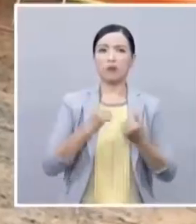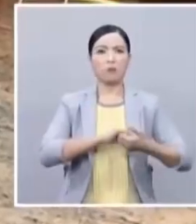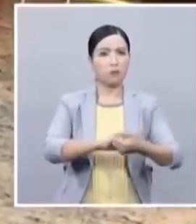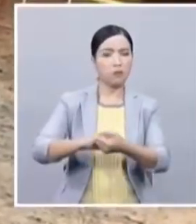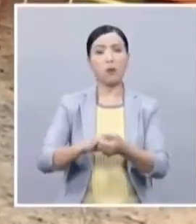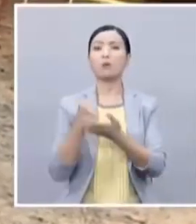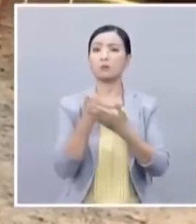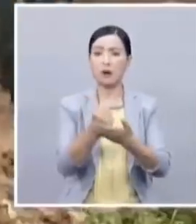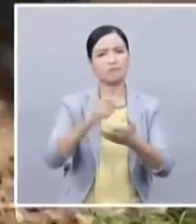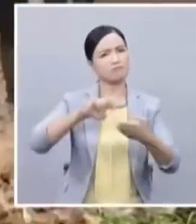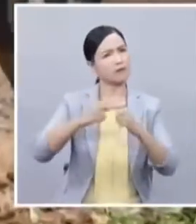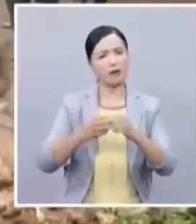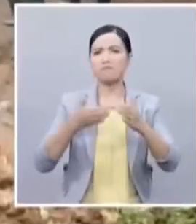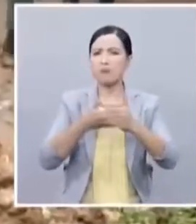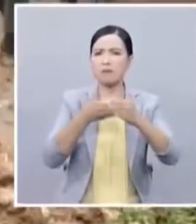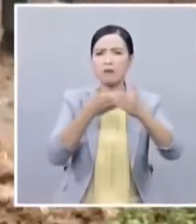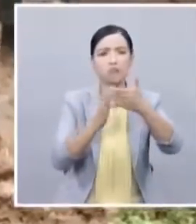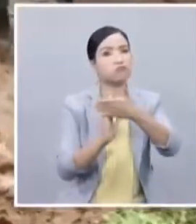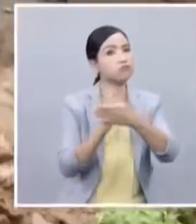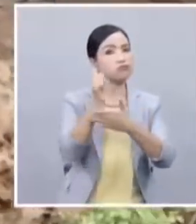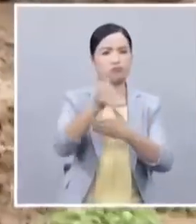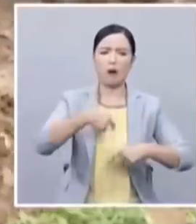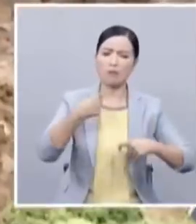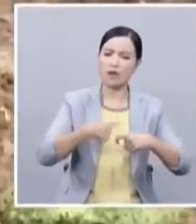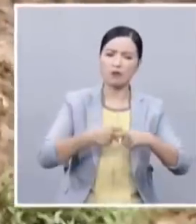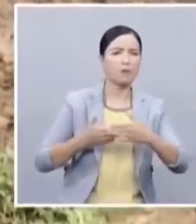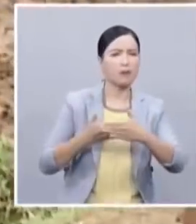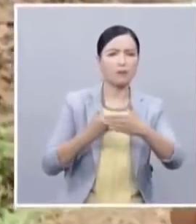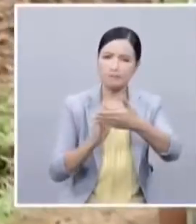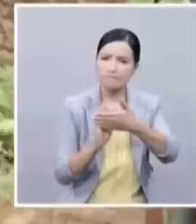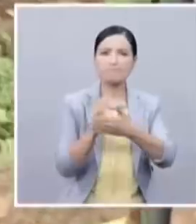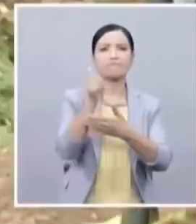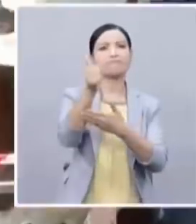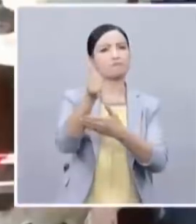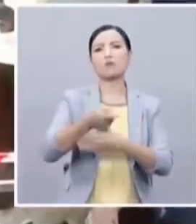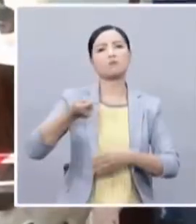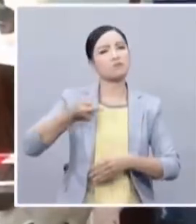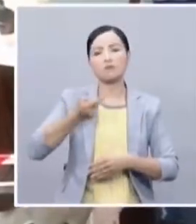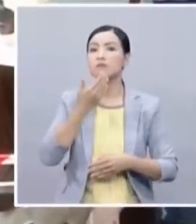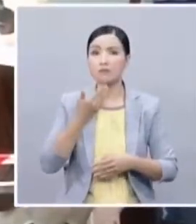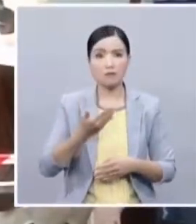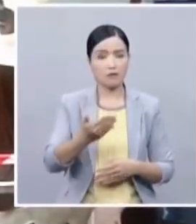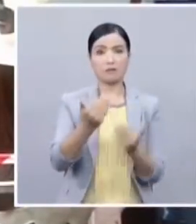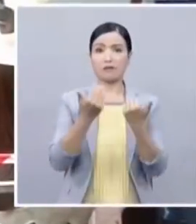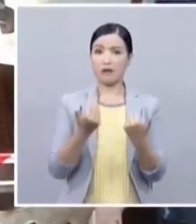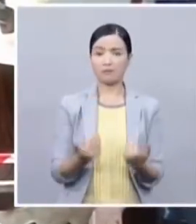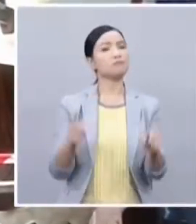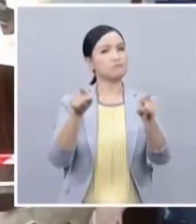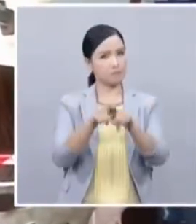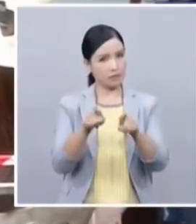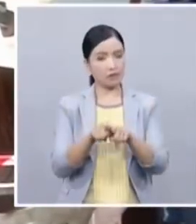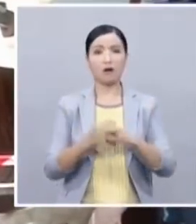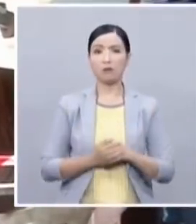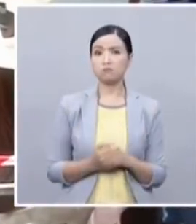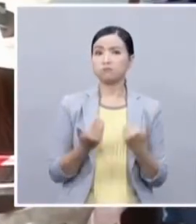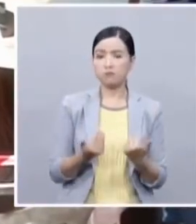ราก็จะสามารถฟันฝ่าอุปสรรคและผ่านห่วงเวลาแห่งความยากลำบากไปด้วยกันได้เสมอครั้งนี้ก็ถือเป็นเหตุการณ์หนึ่งนะครับ